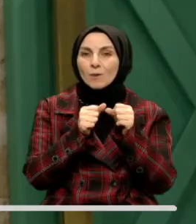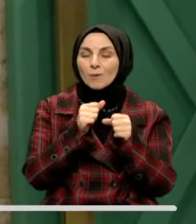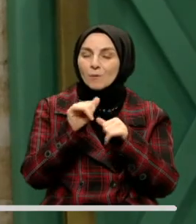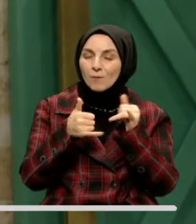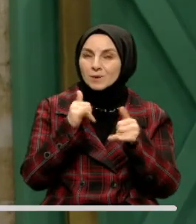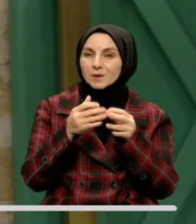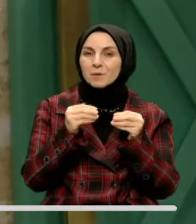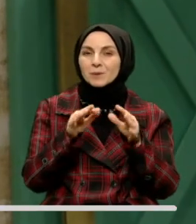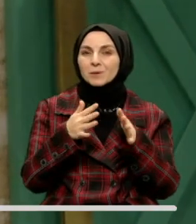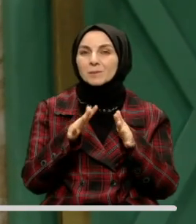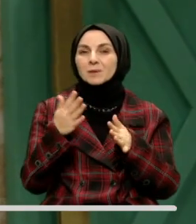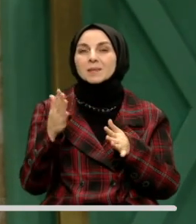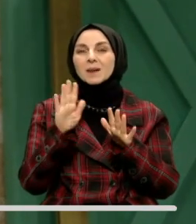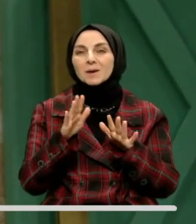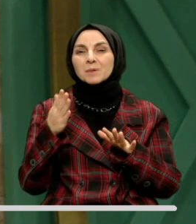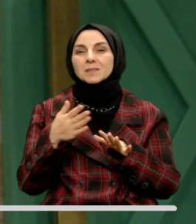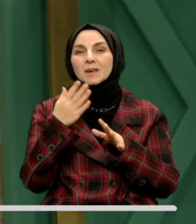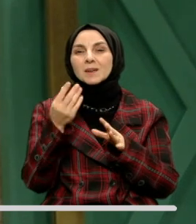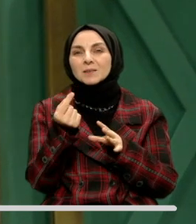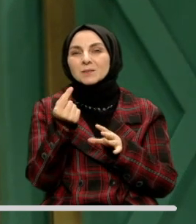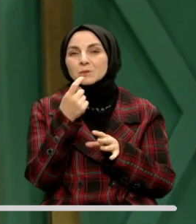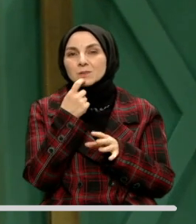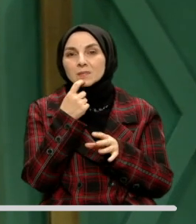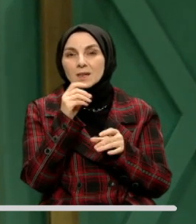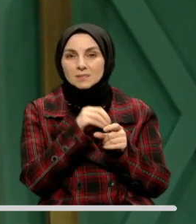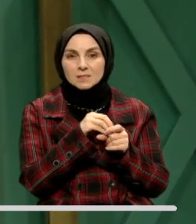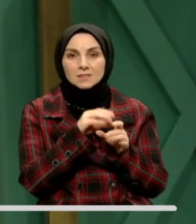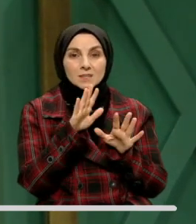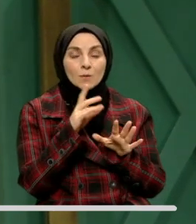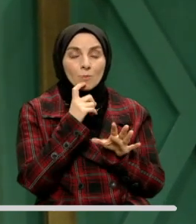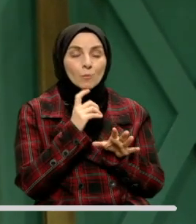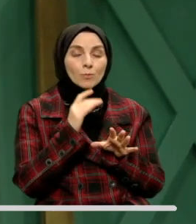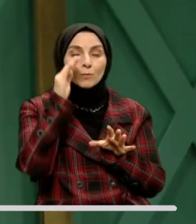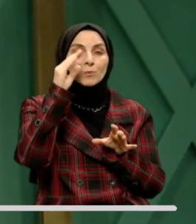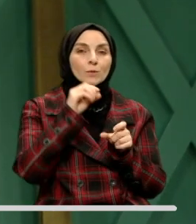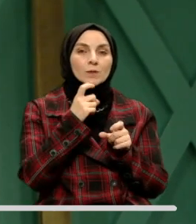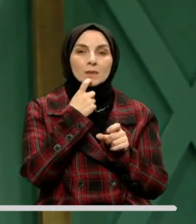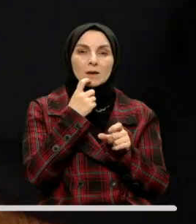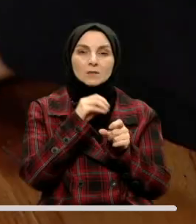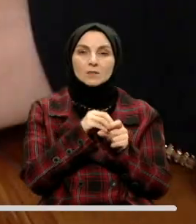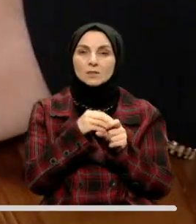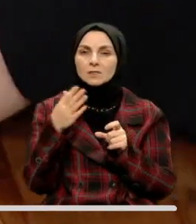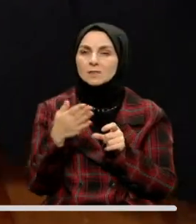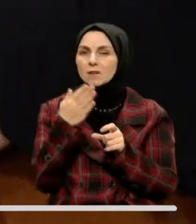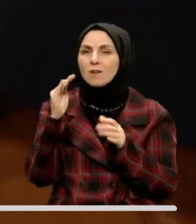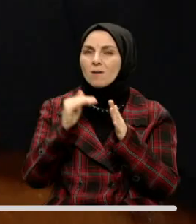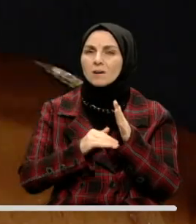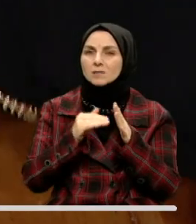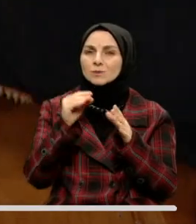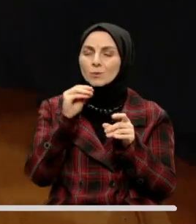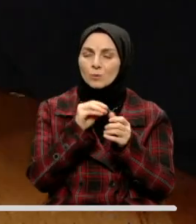der. Daha çok küçük yaş için ama büyük yaş için mesela biraz daha az koyarız. Ve bununla çocuk içerisinde mesela bir rakamını